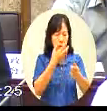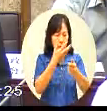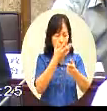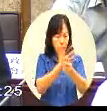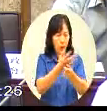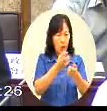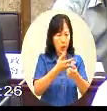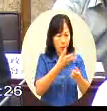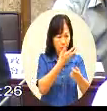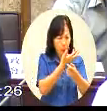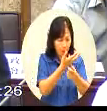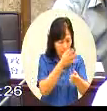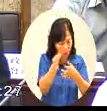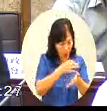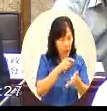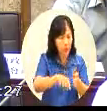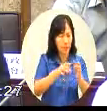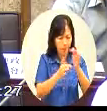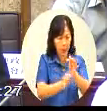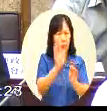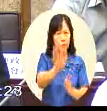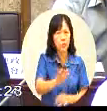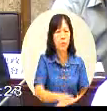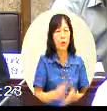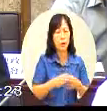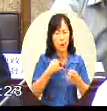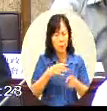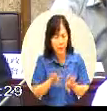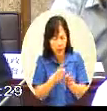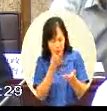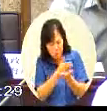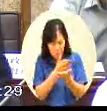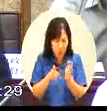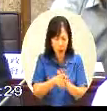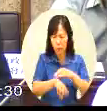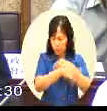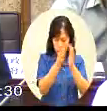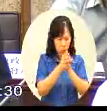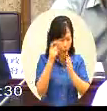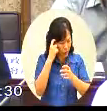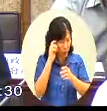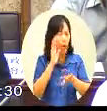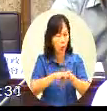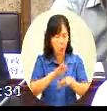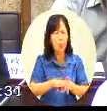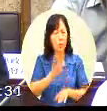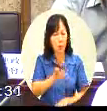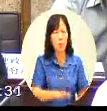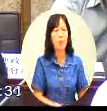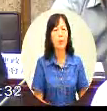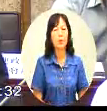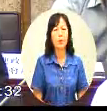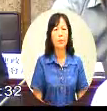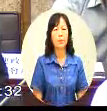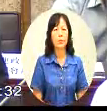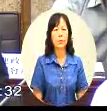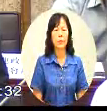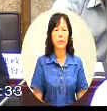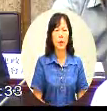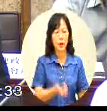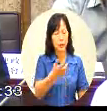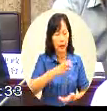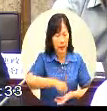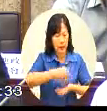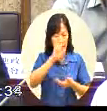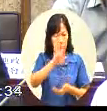土地放租的一个标准啊。啊，所以我们在衡量的时候是全盘来考量的，哦，啊，所以刚刚提